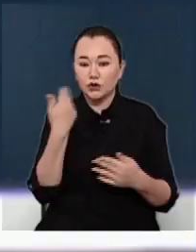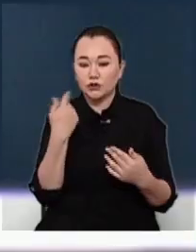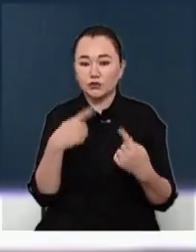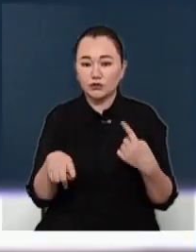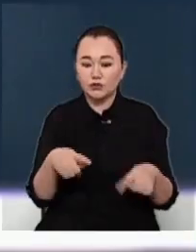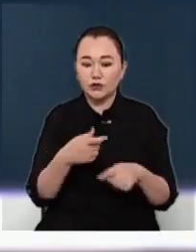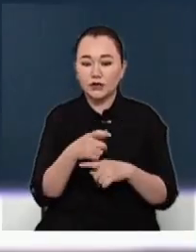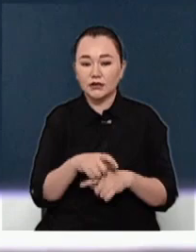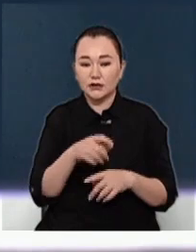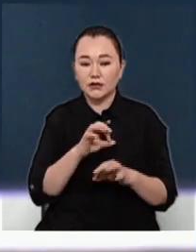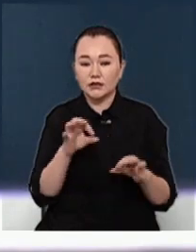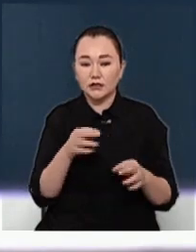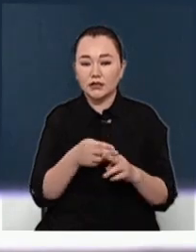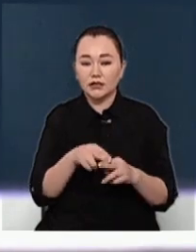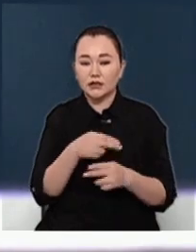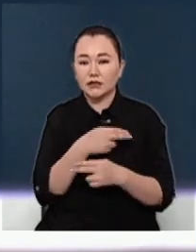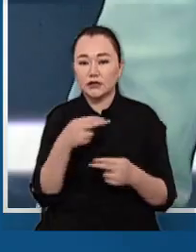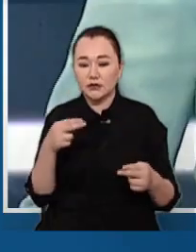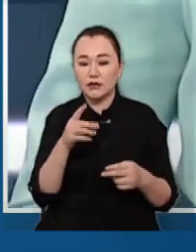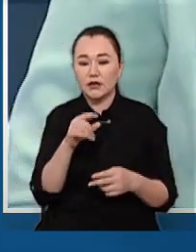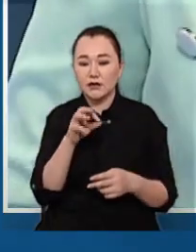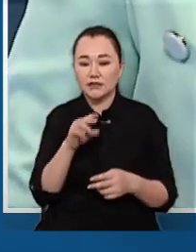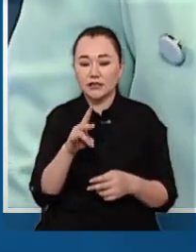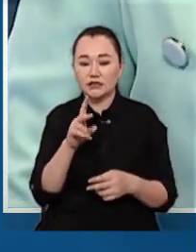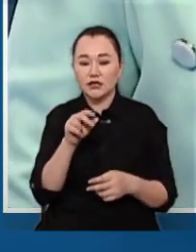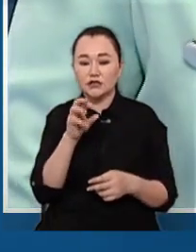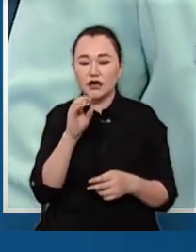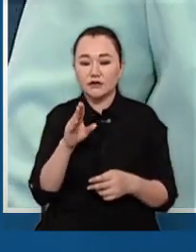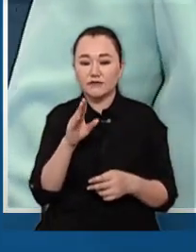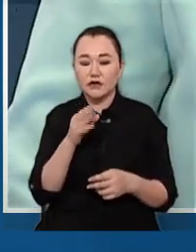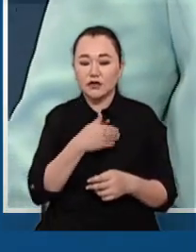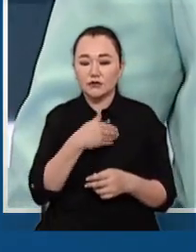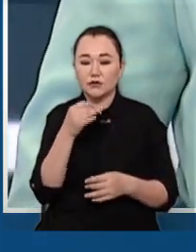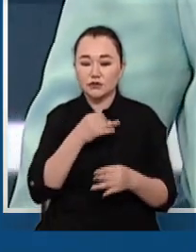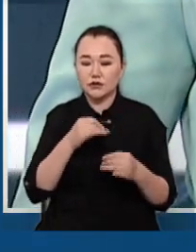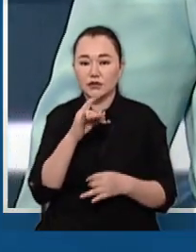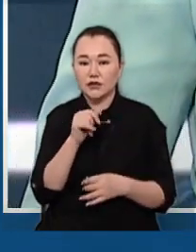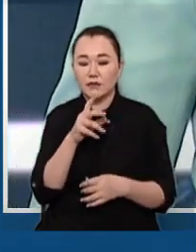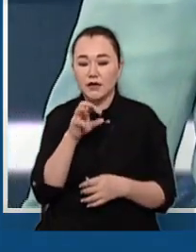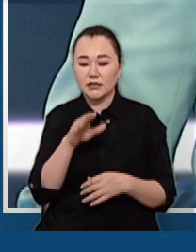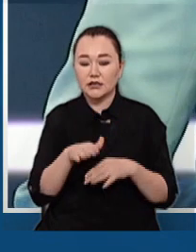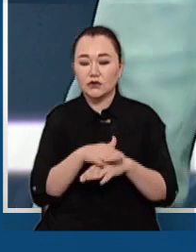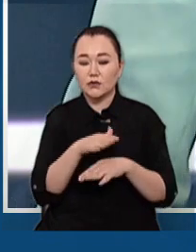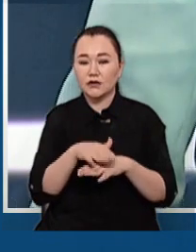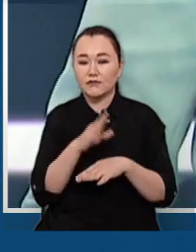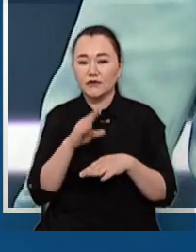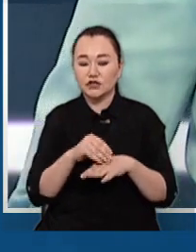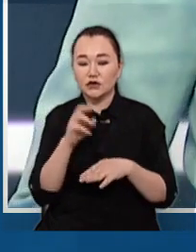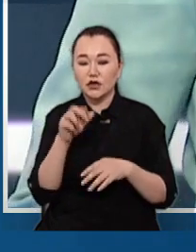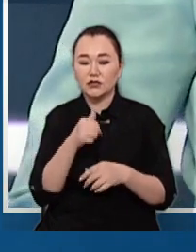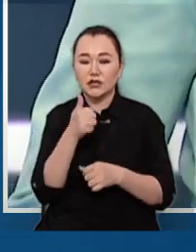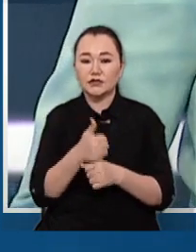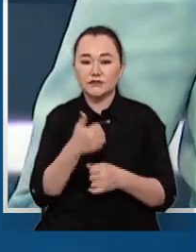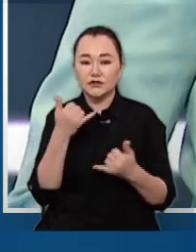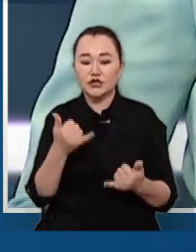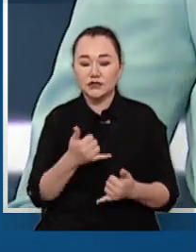отыр. Біз бұл тақырыпты әлеуметтанушы Рамазан Салықжановпен талқыламақпыз. Рамазан мырза, кеш жарық. Мемлекет басшысы